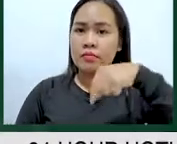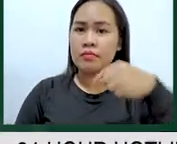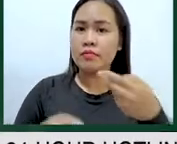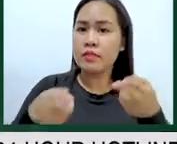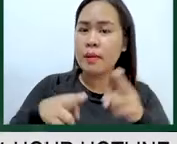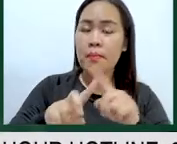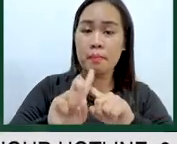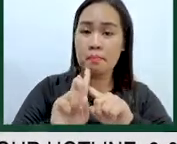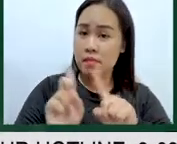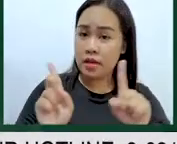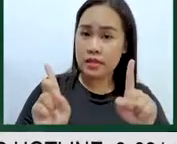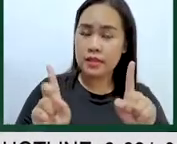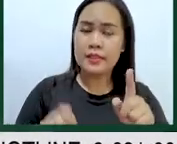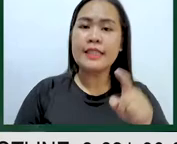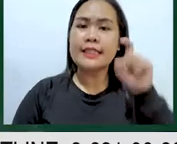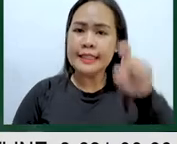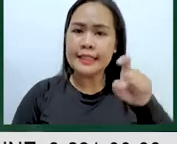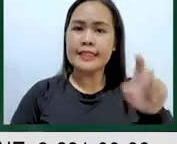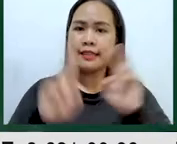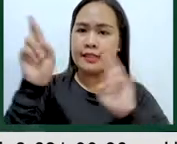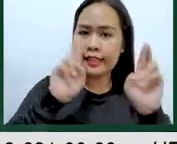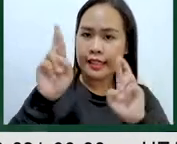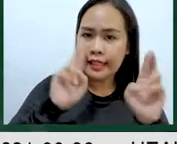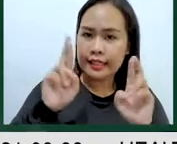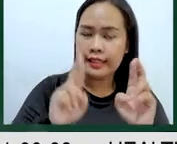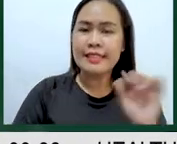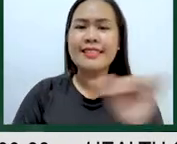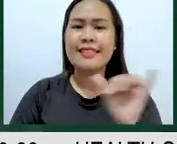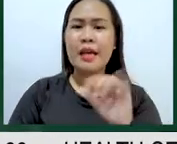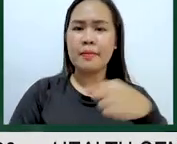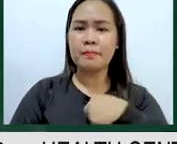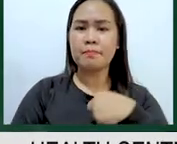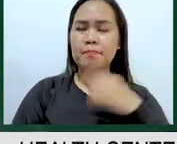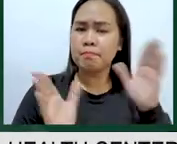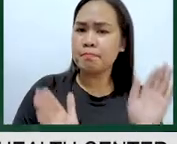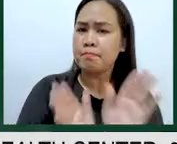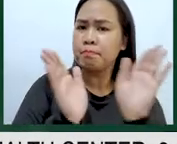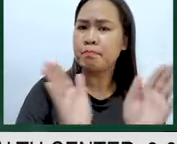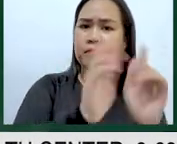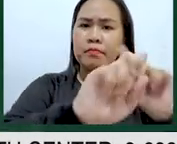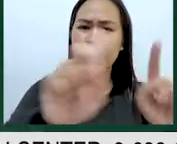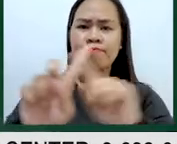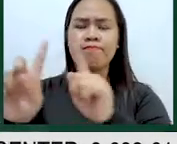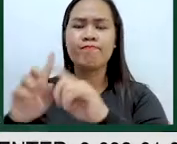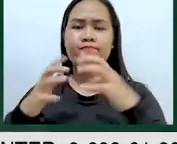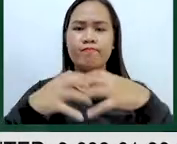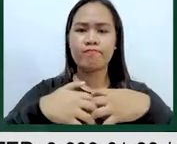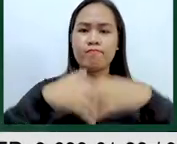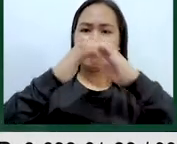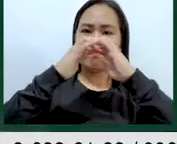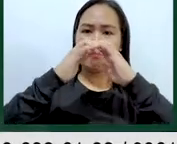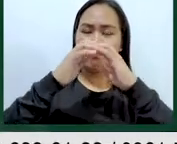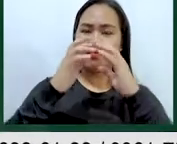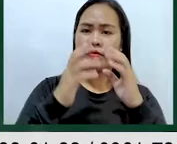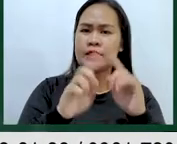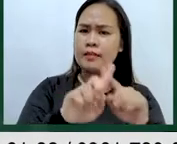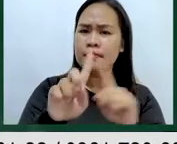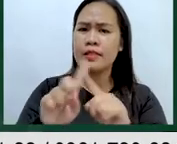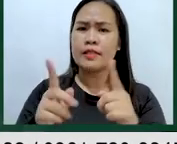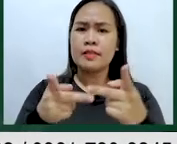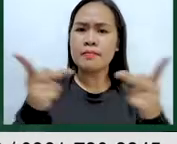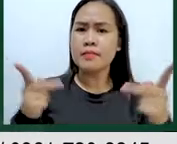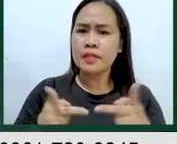aming paghihikayat miski sa mga buildings dito sa ating area na kahit na wala ho